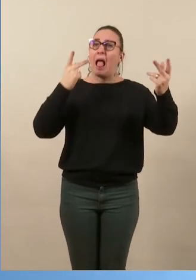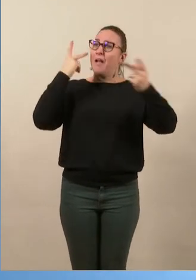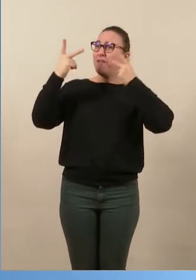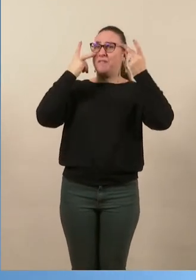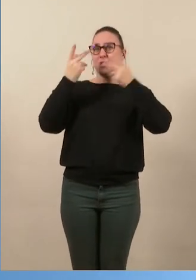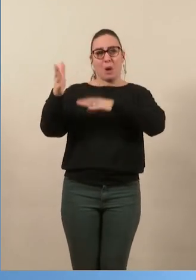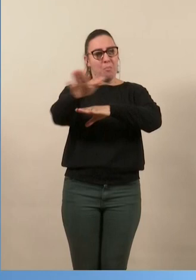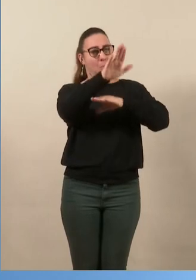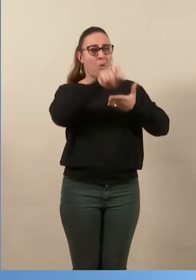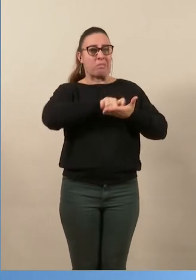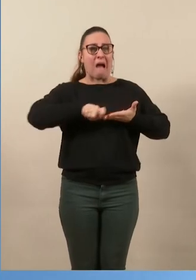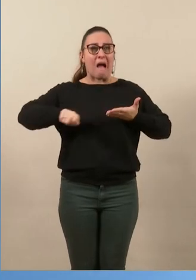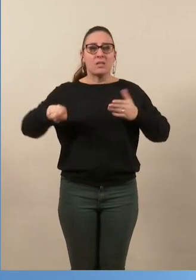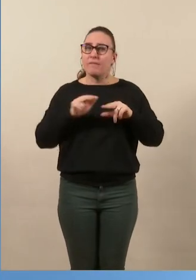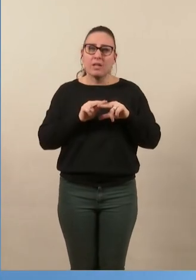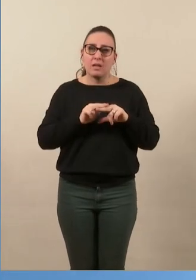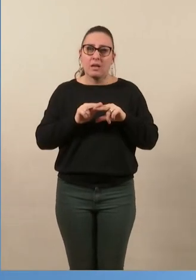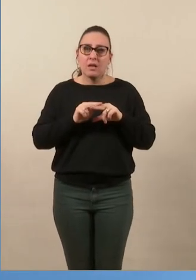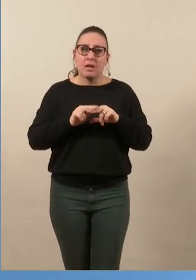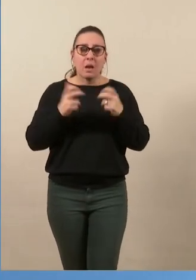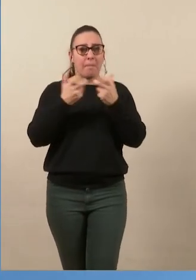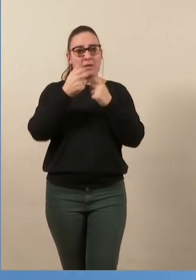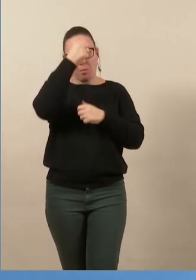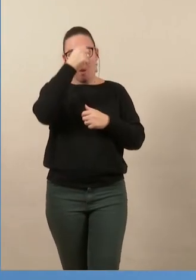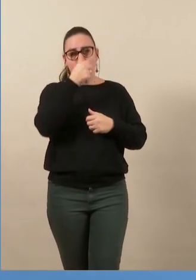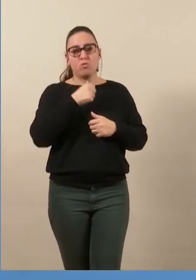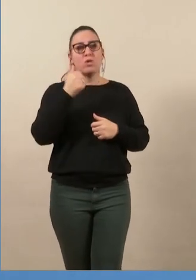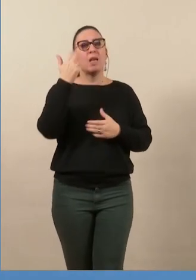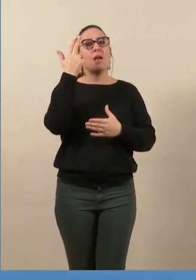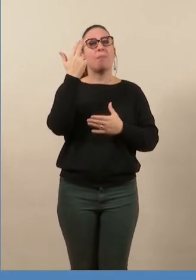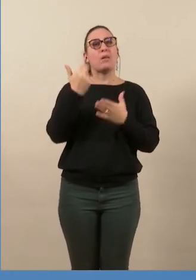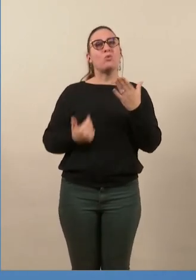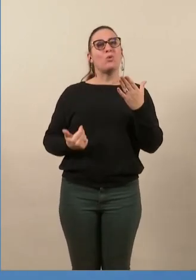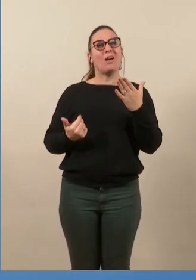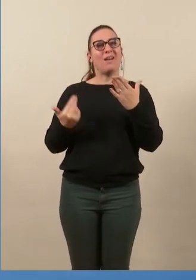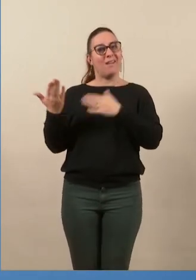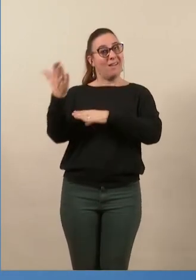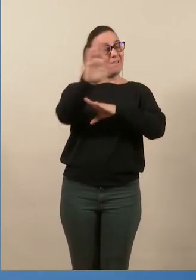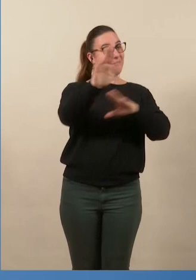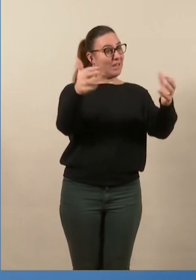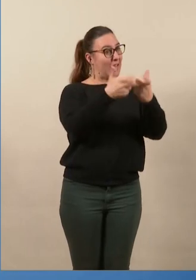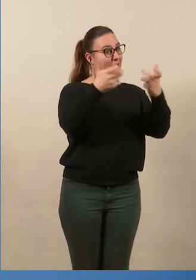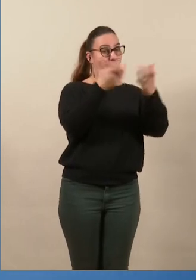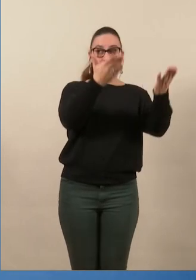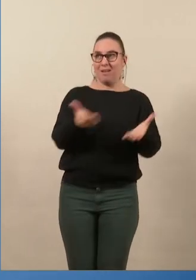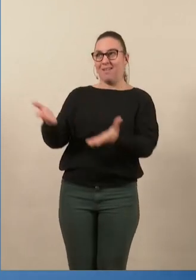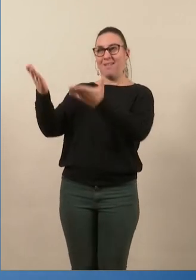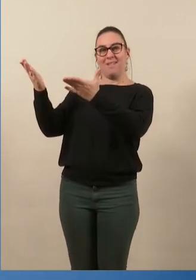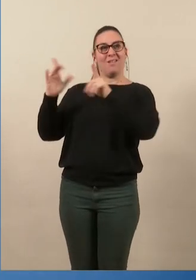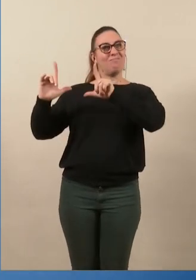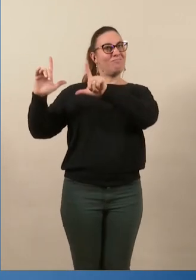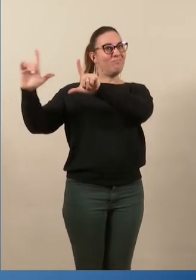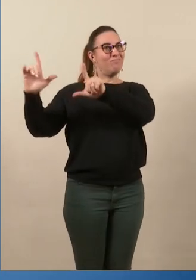gros noblois d'utiliser des espaces tels que le musée de peinture et de dire voilà quelques exemples hein pour être